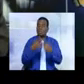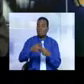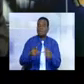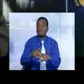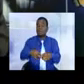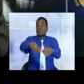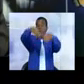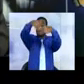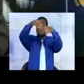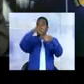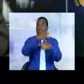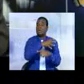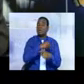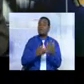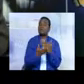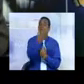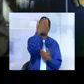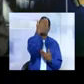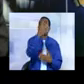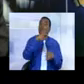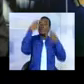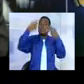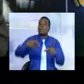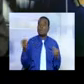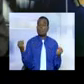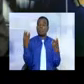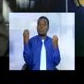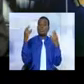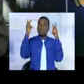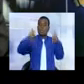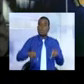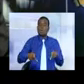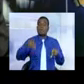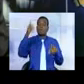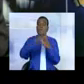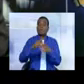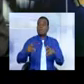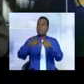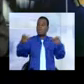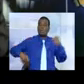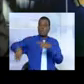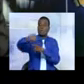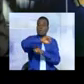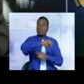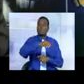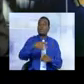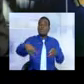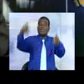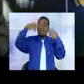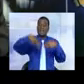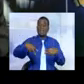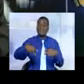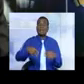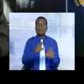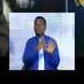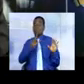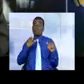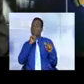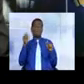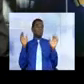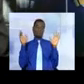façon indélébile par une présence massive au stade. Venez et n'hésitez